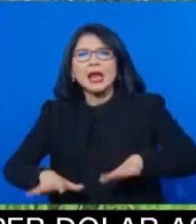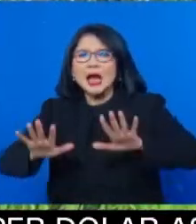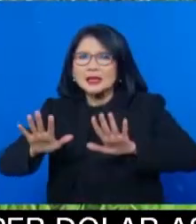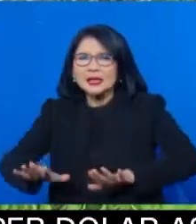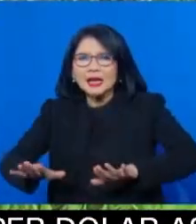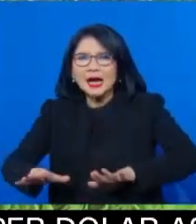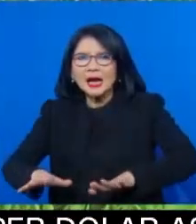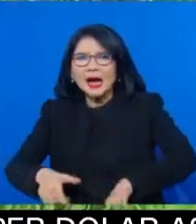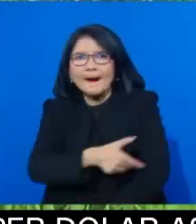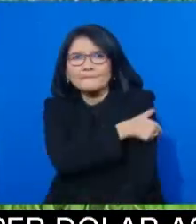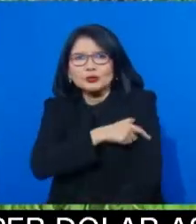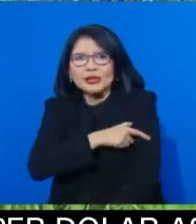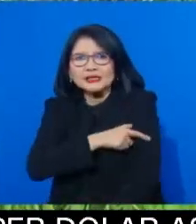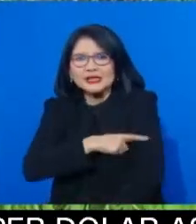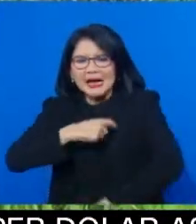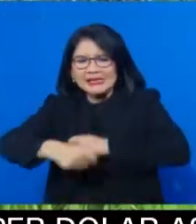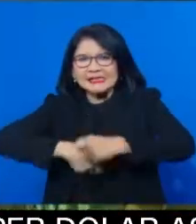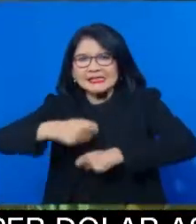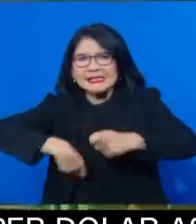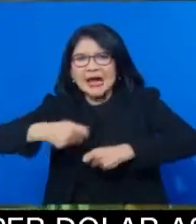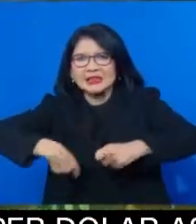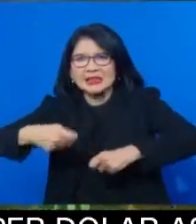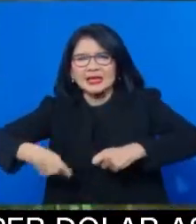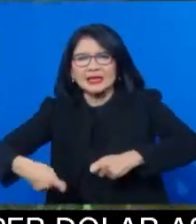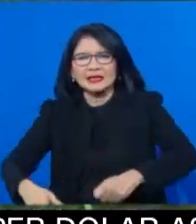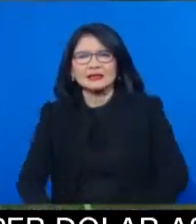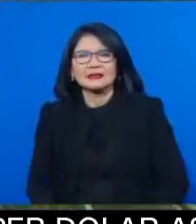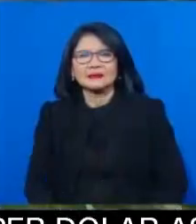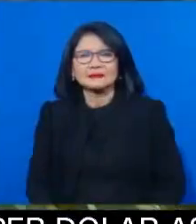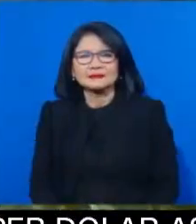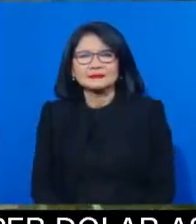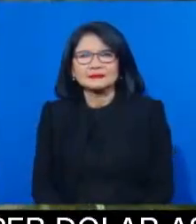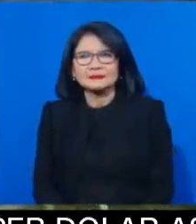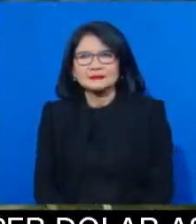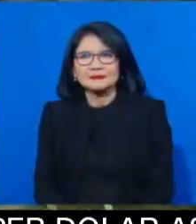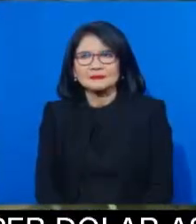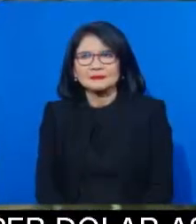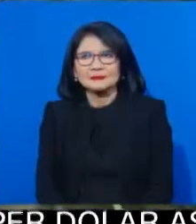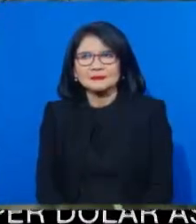petugas mengikat mulut dan tubuh buaya dengan tali. Tim Liputan, CNN Indonesia.